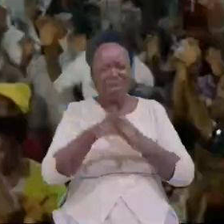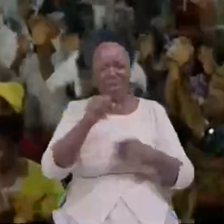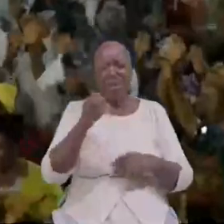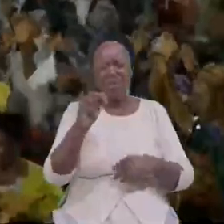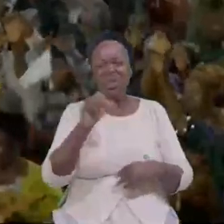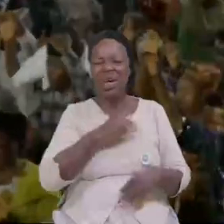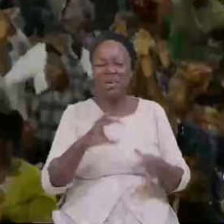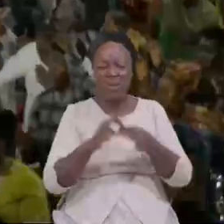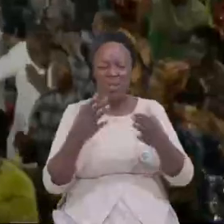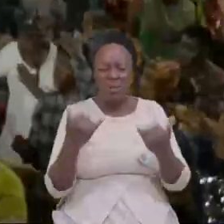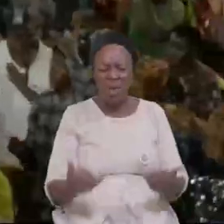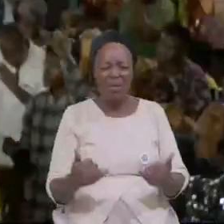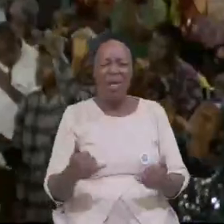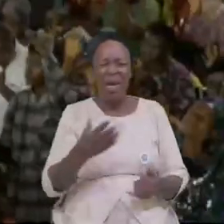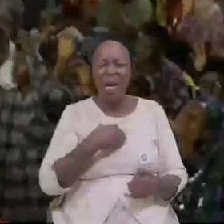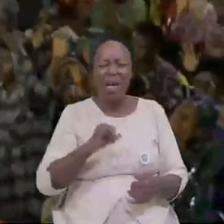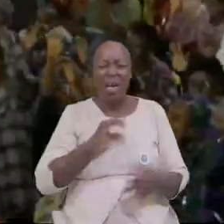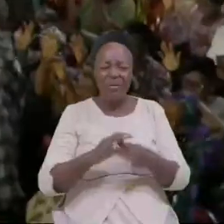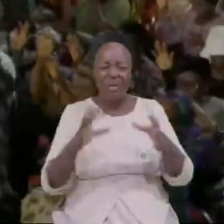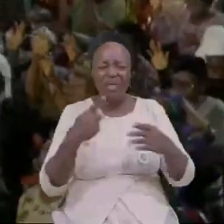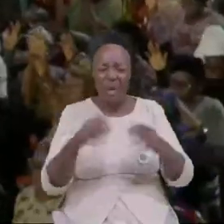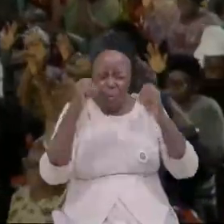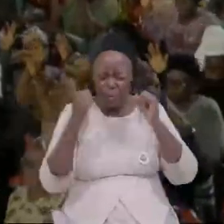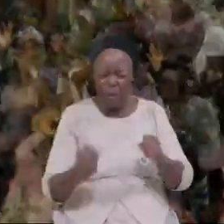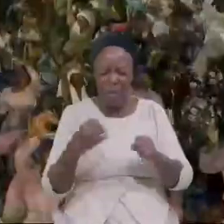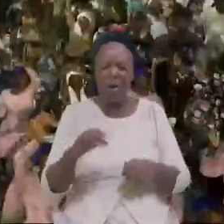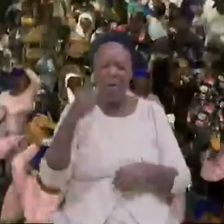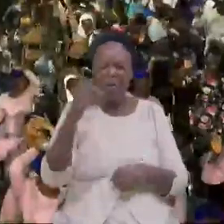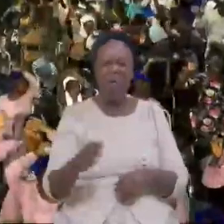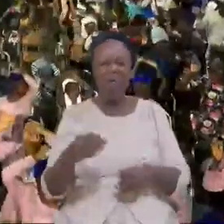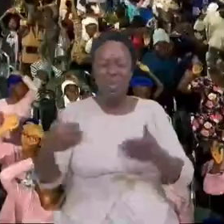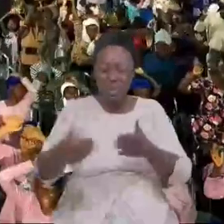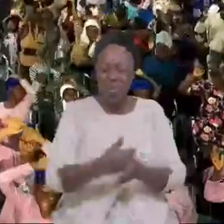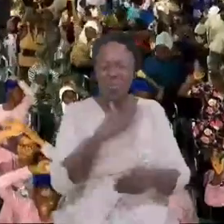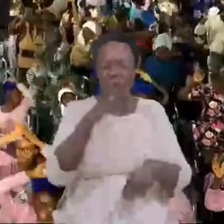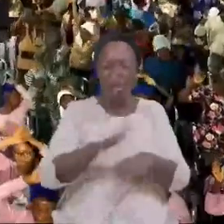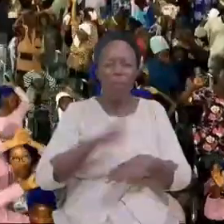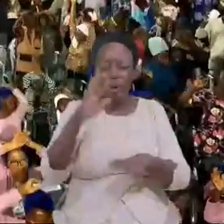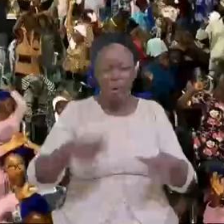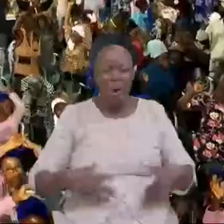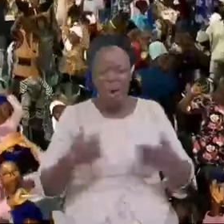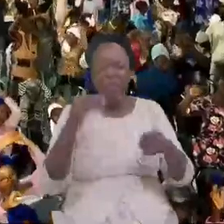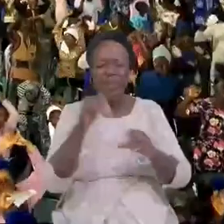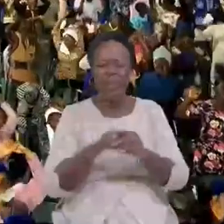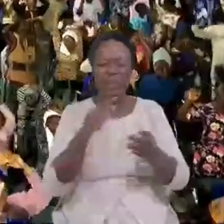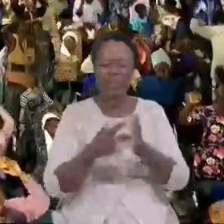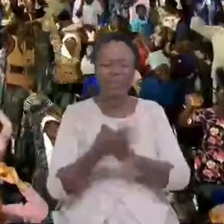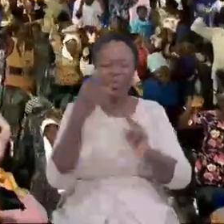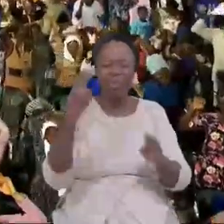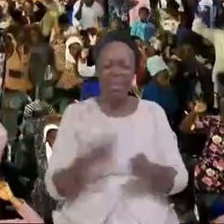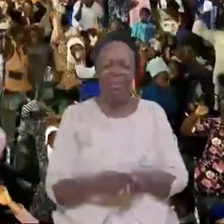libère maintenant. J'envoie la puissance de Dieu sur votre vie au nom de